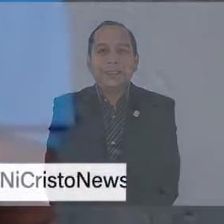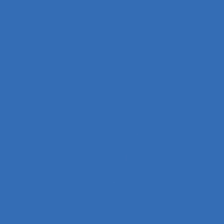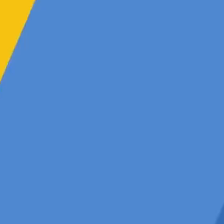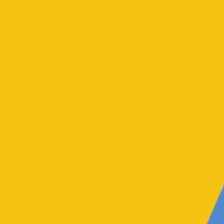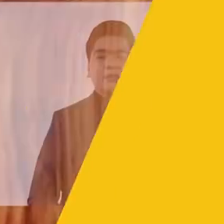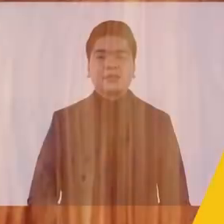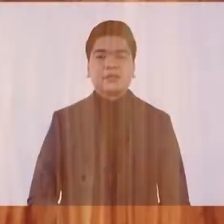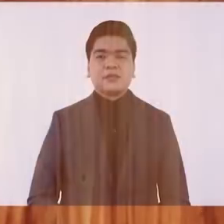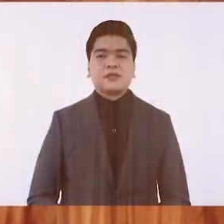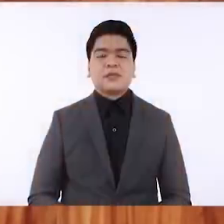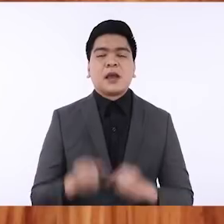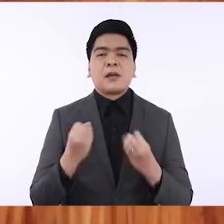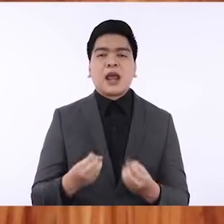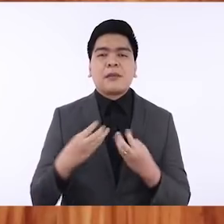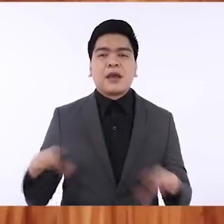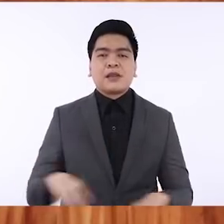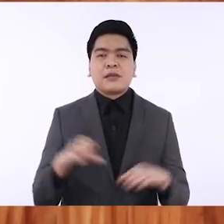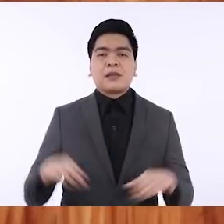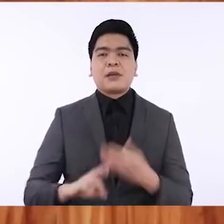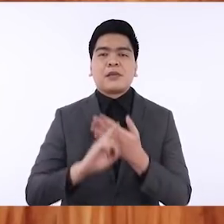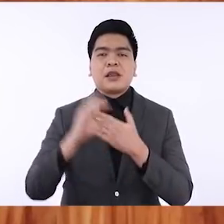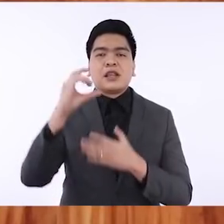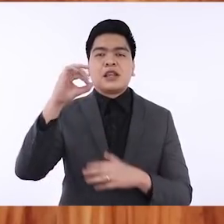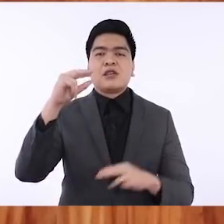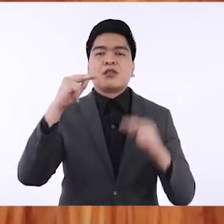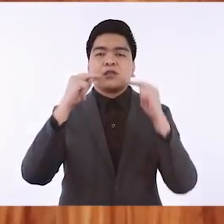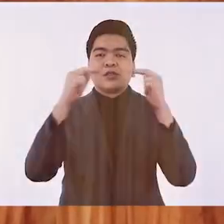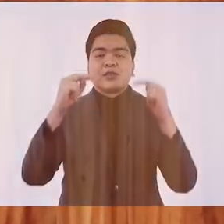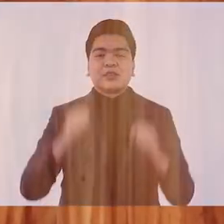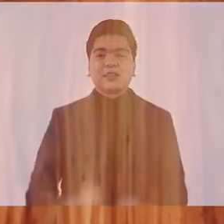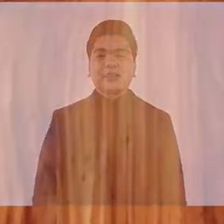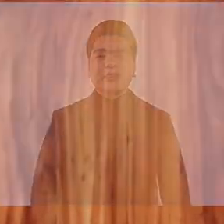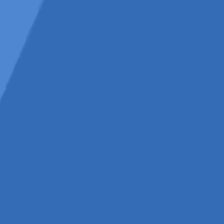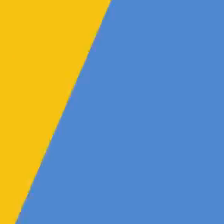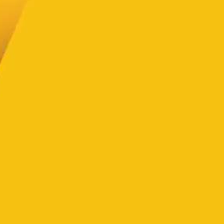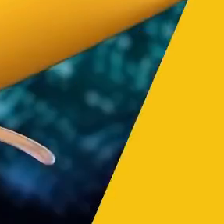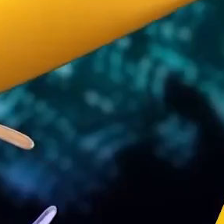Network. Marami pang aktibidad sa pagbabalik ng CFO News.